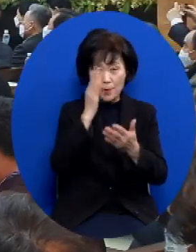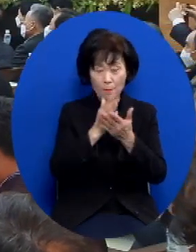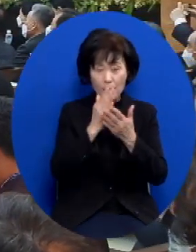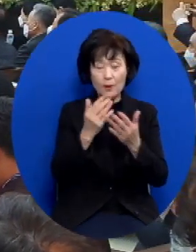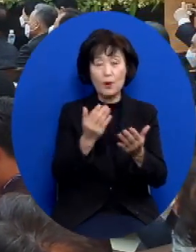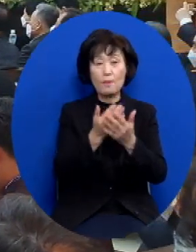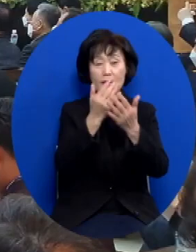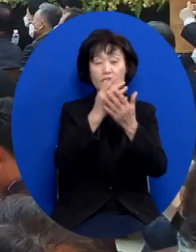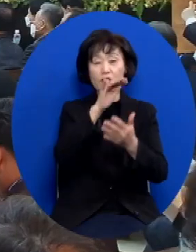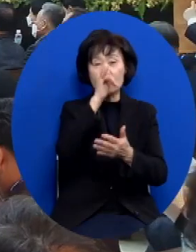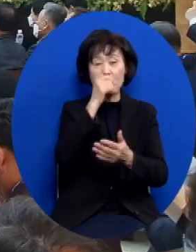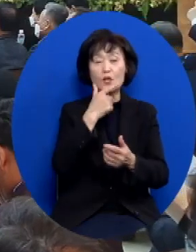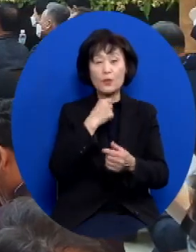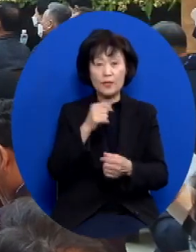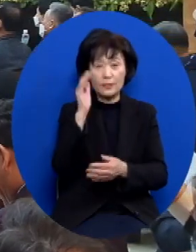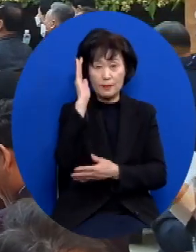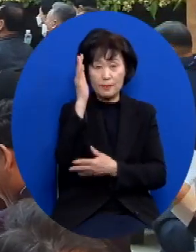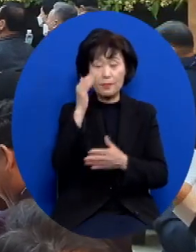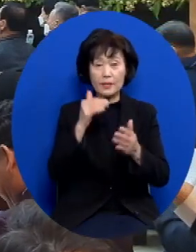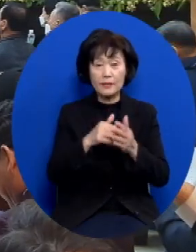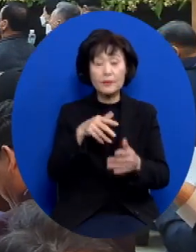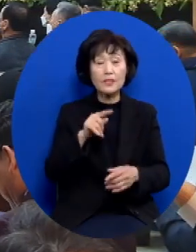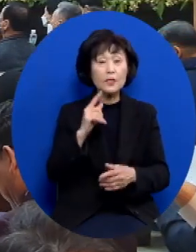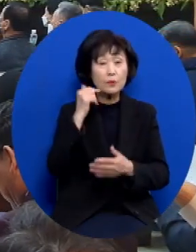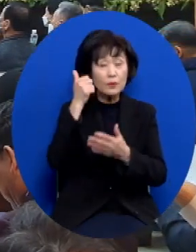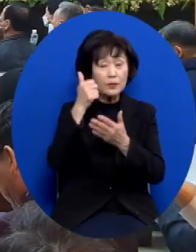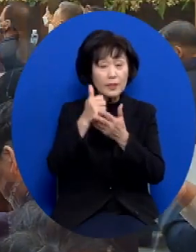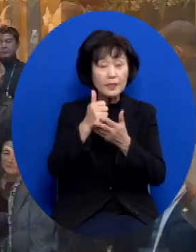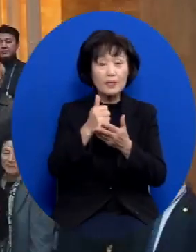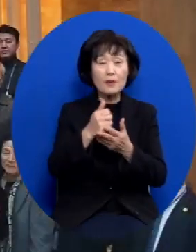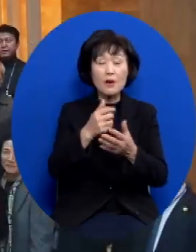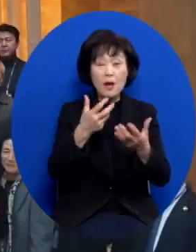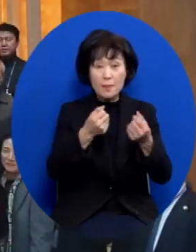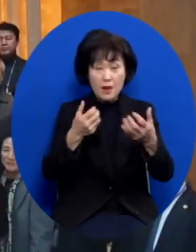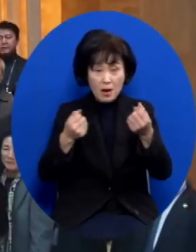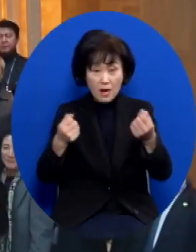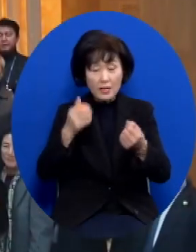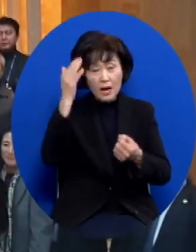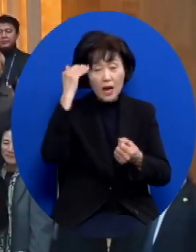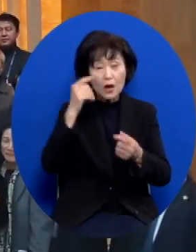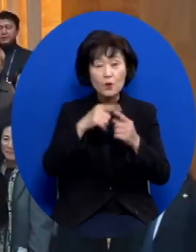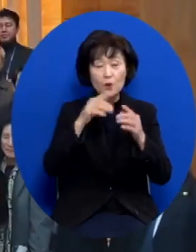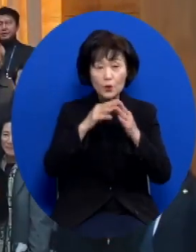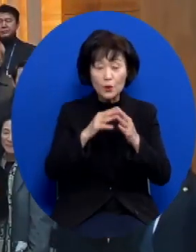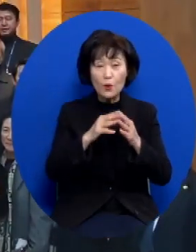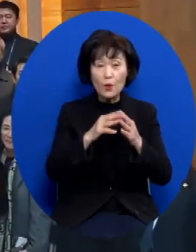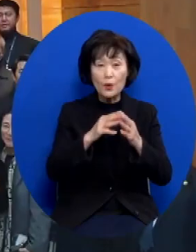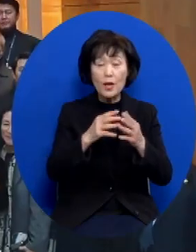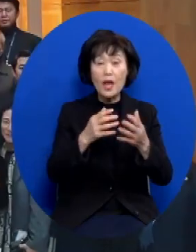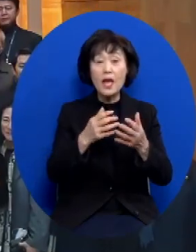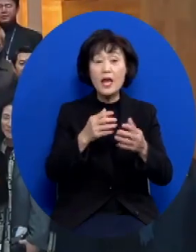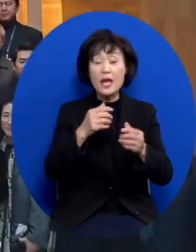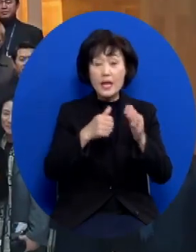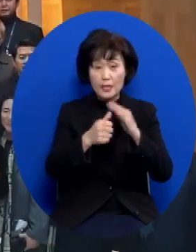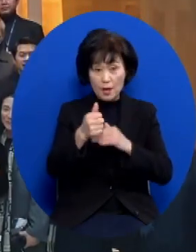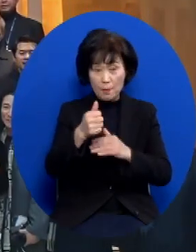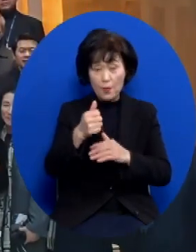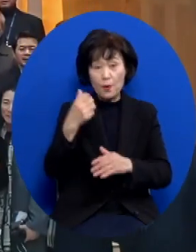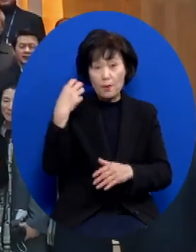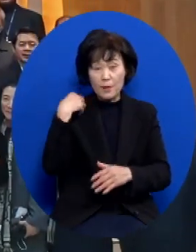기원한다고 말했습니다. 정서영 목사는 한기총에서 분열한 한국교회연합의 대표회장을 역임했고 현재